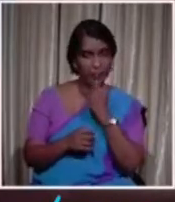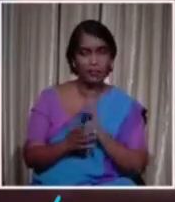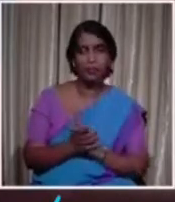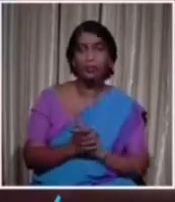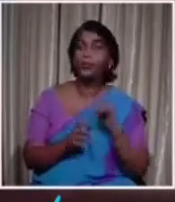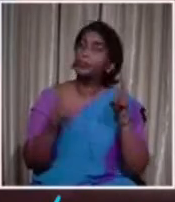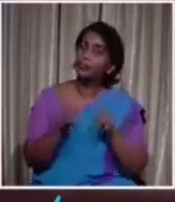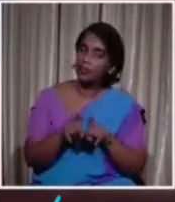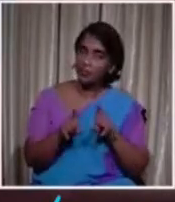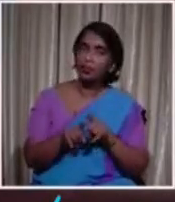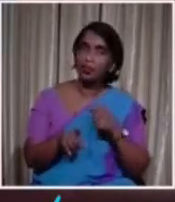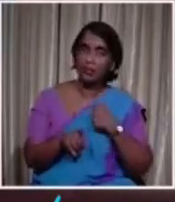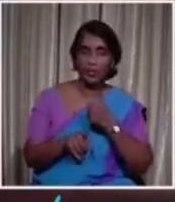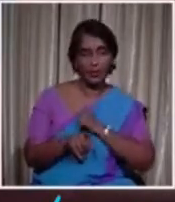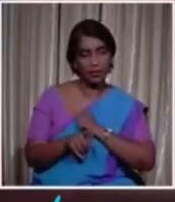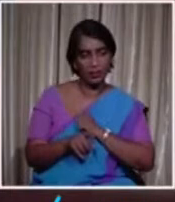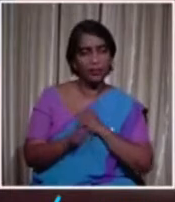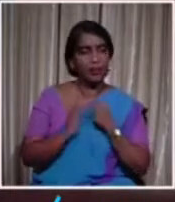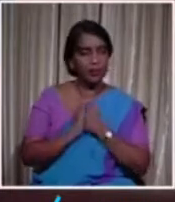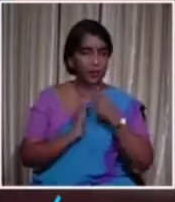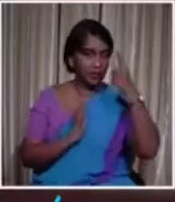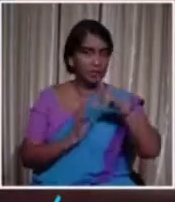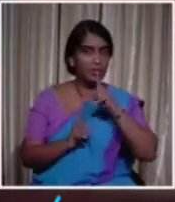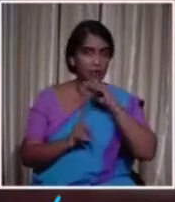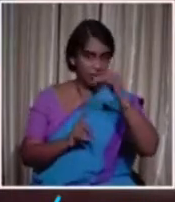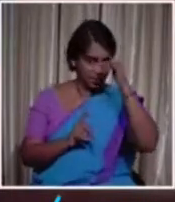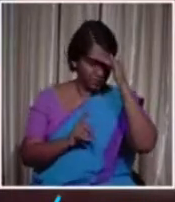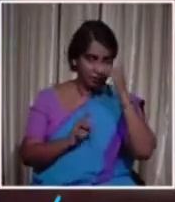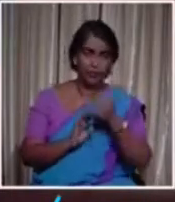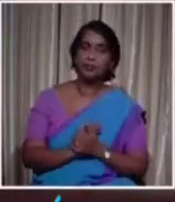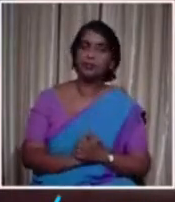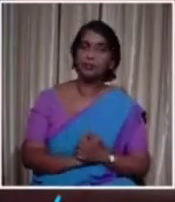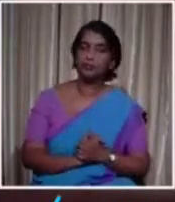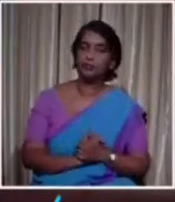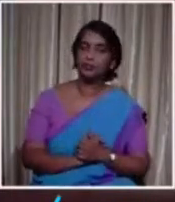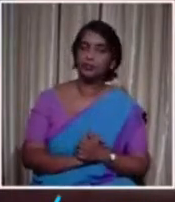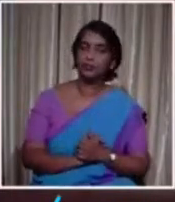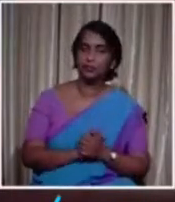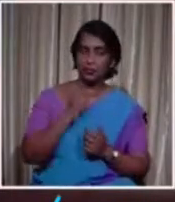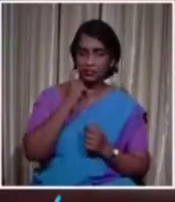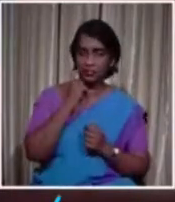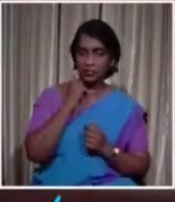ඒ වගේම මම කැමතියි ගරු නියෝජක කතානායකතුමනි